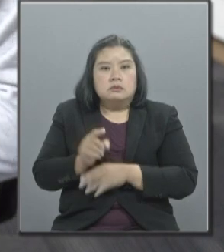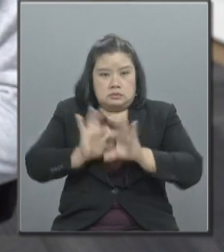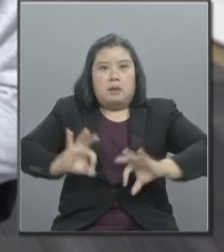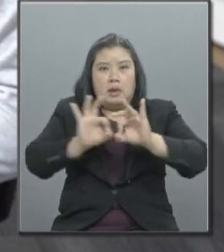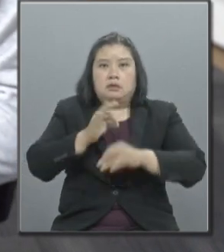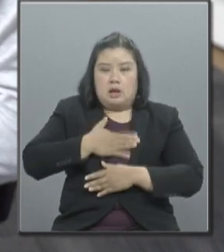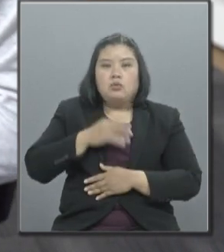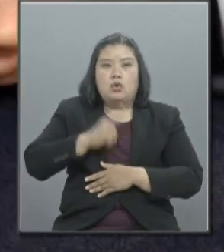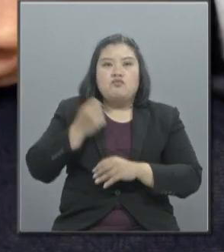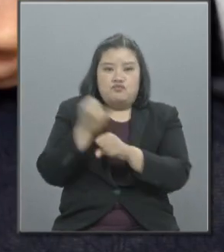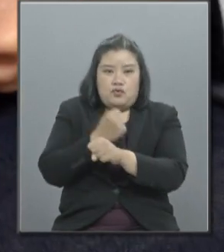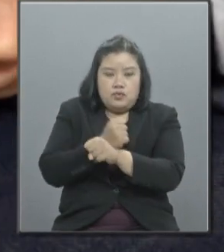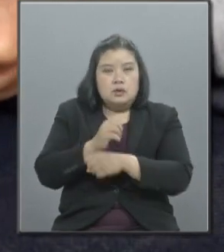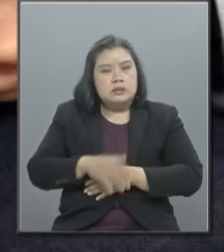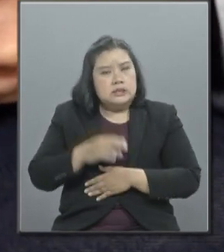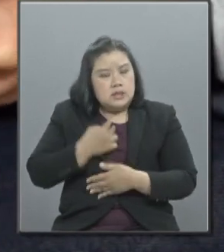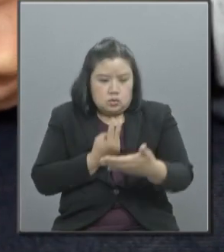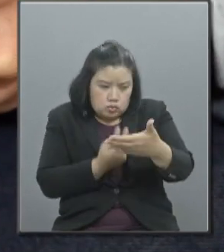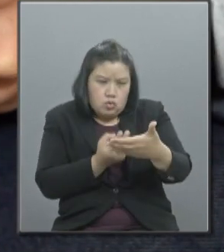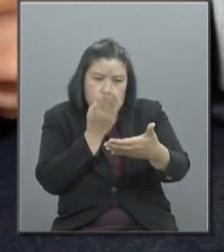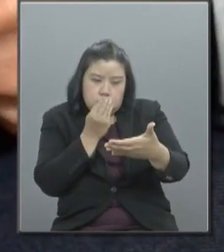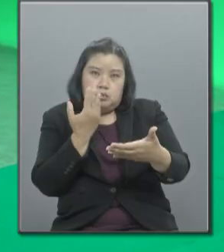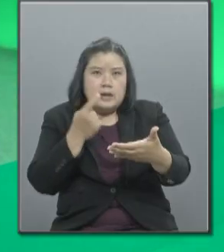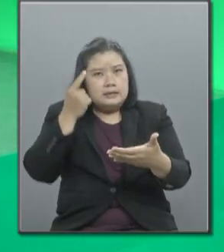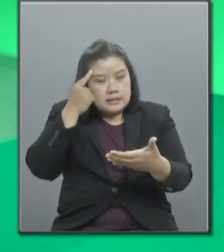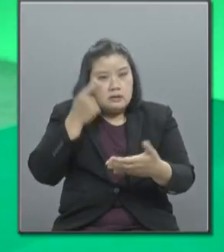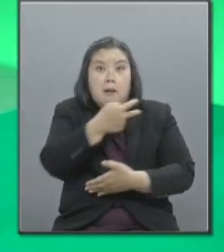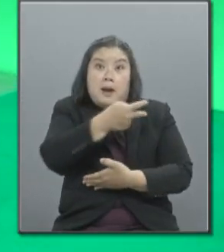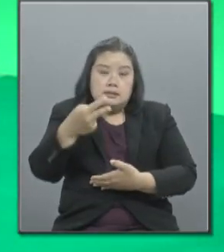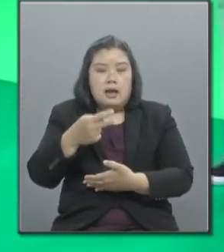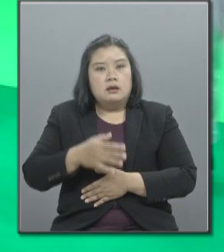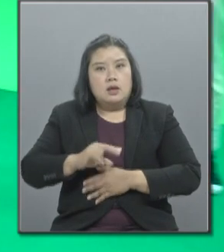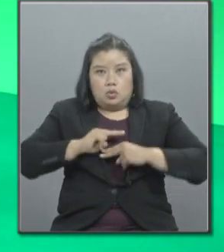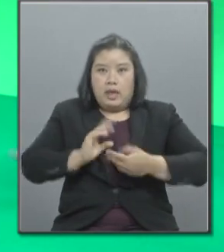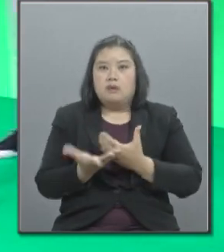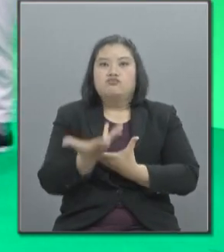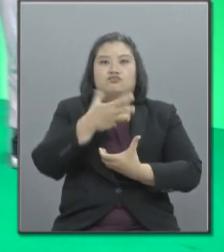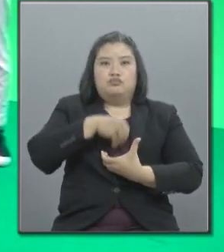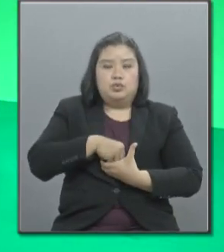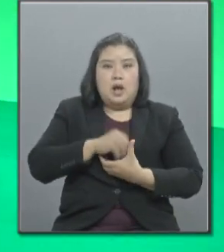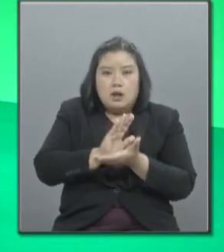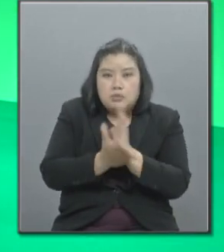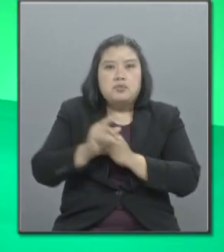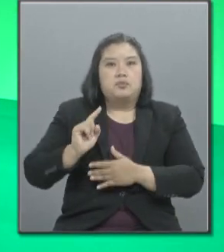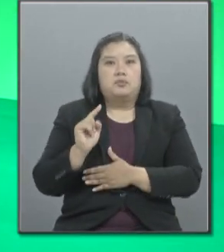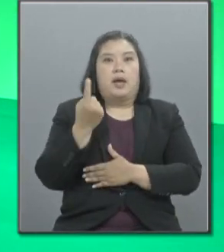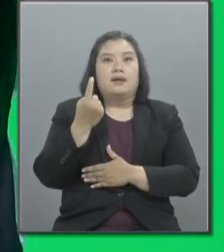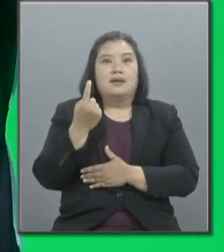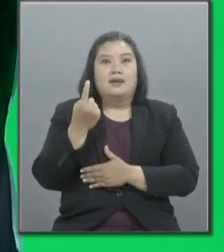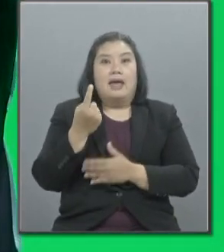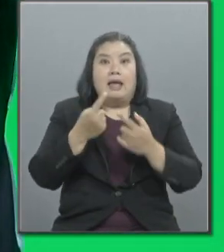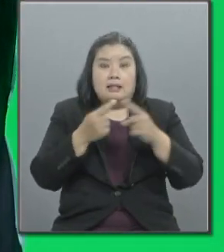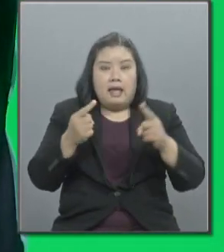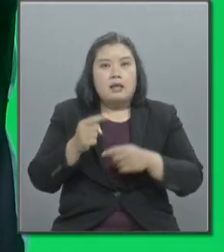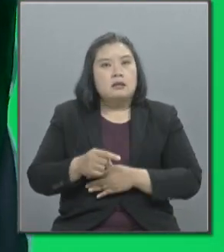แล้วก็ต้องมาตรวจเช็คทั้งหมดอีกทีนึงแล้วก็ต้องกล่าวภาษาให้เป็นภาษาของตัวเราเองแล้วก็สิ่งที่สำคัญที่สุดที่คุณผู้ช